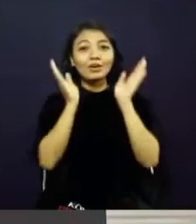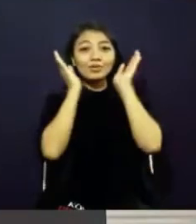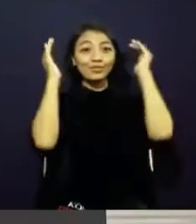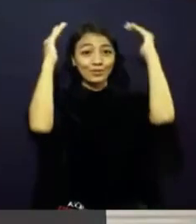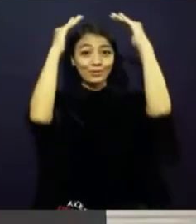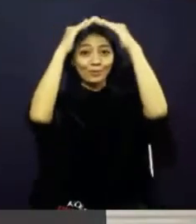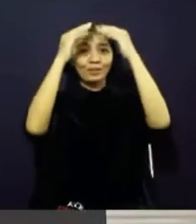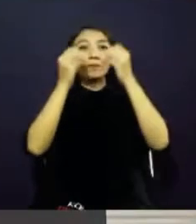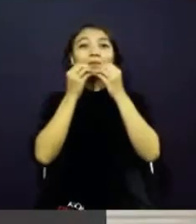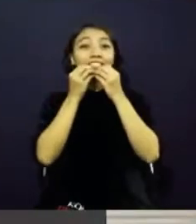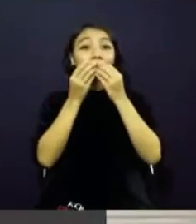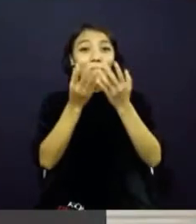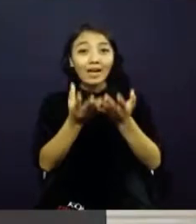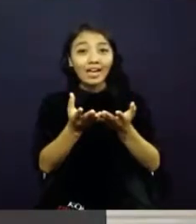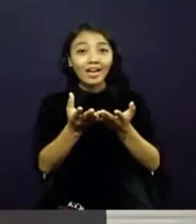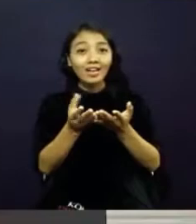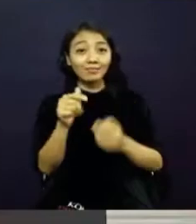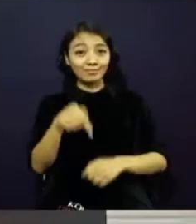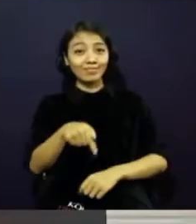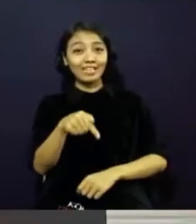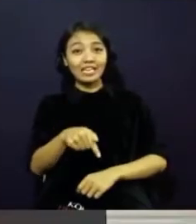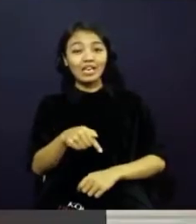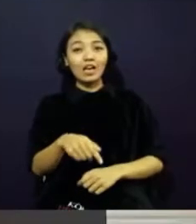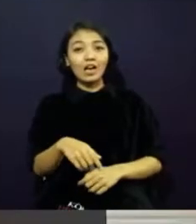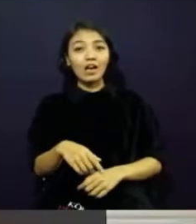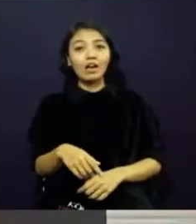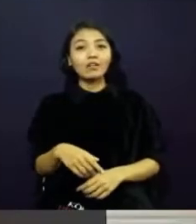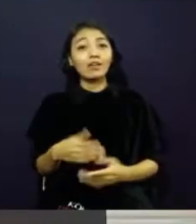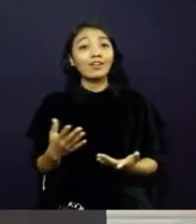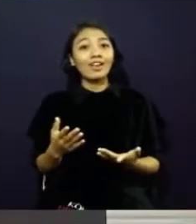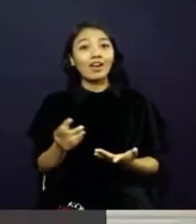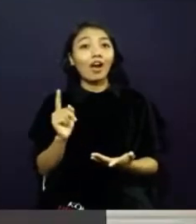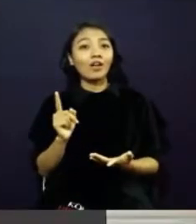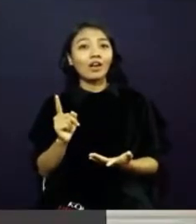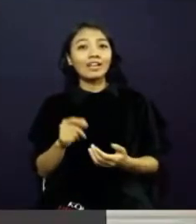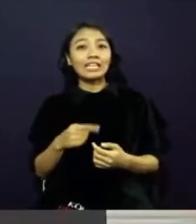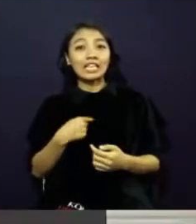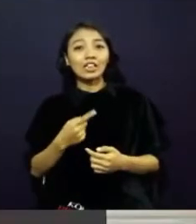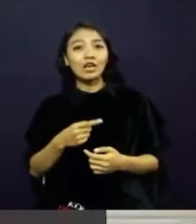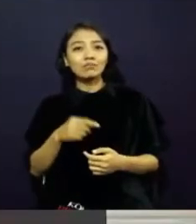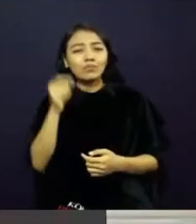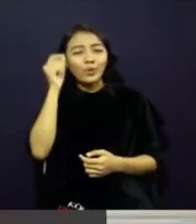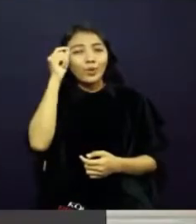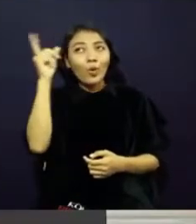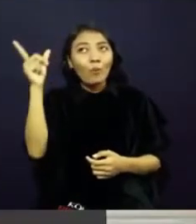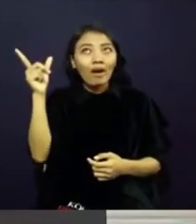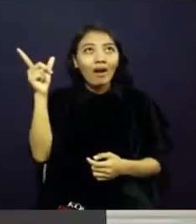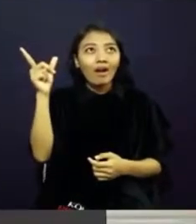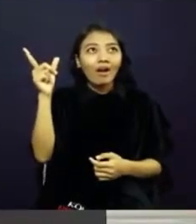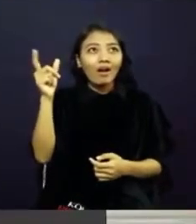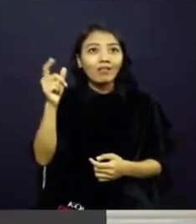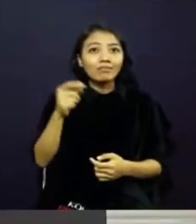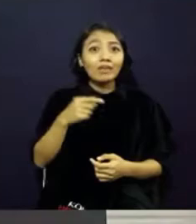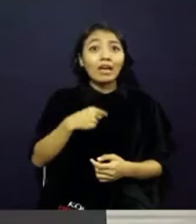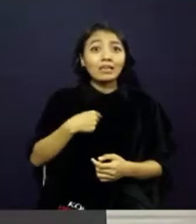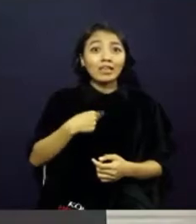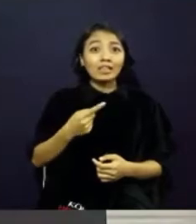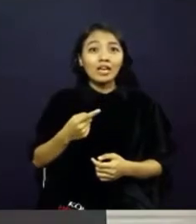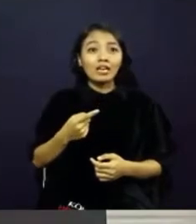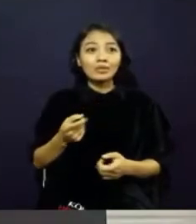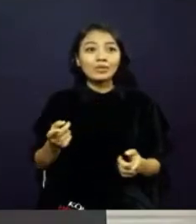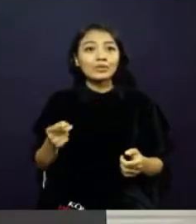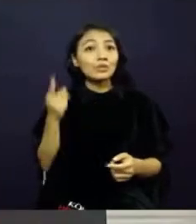karena kadang-kadang kita dalam pelaksanaan tugas kita sebagai Imam sebagai